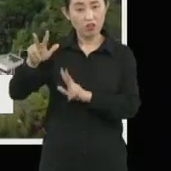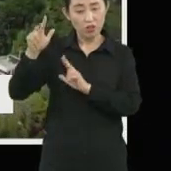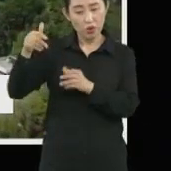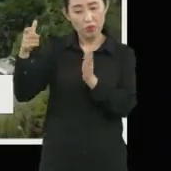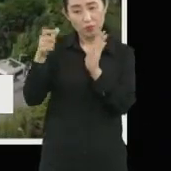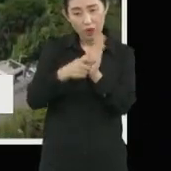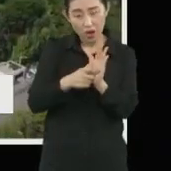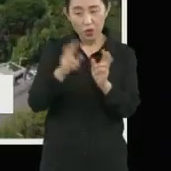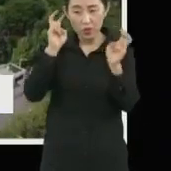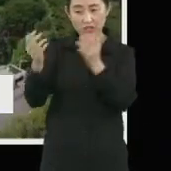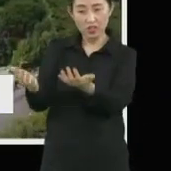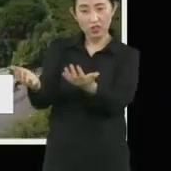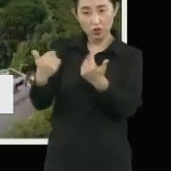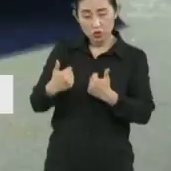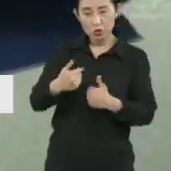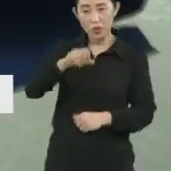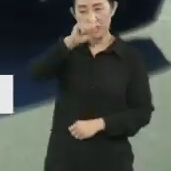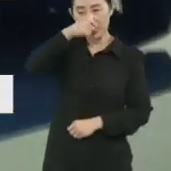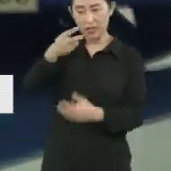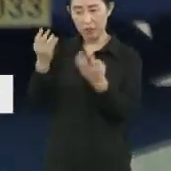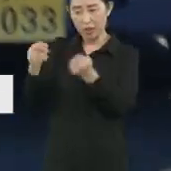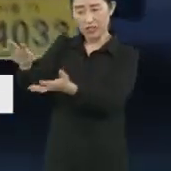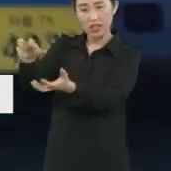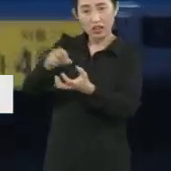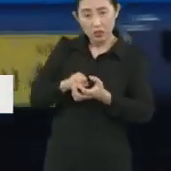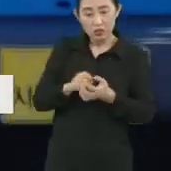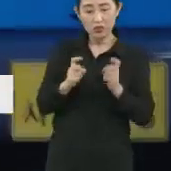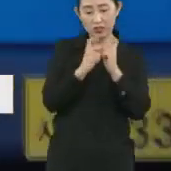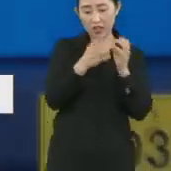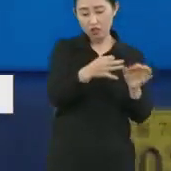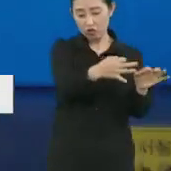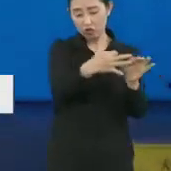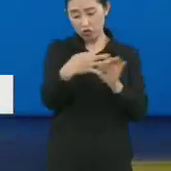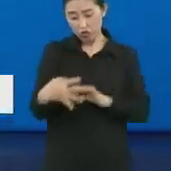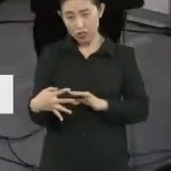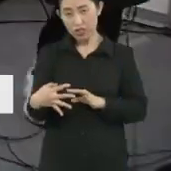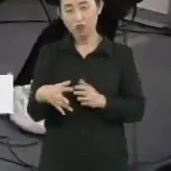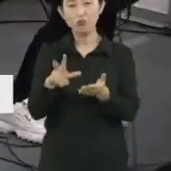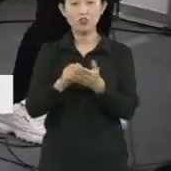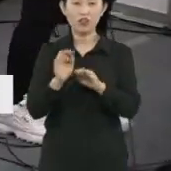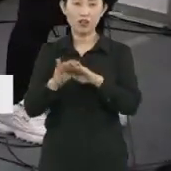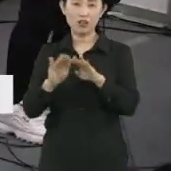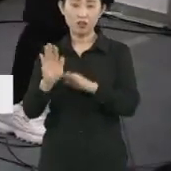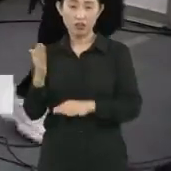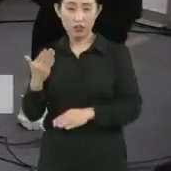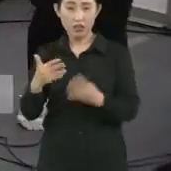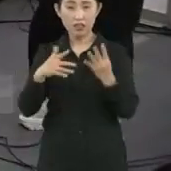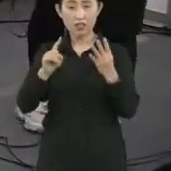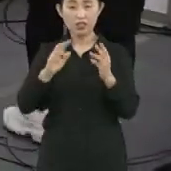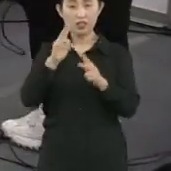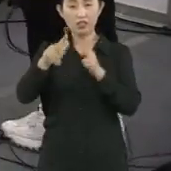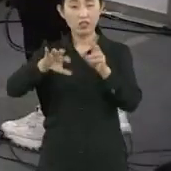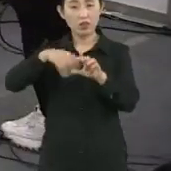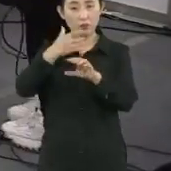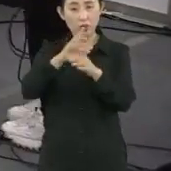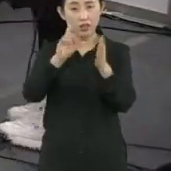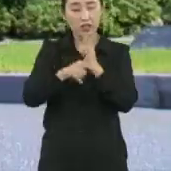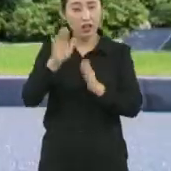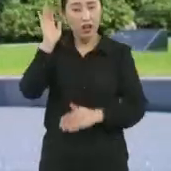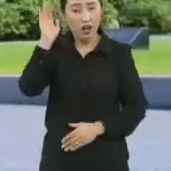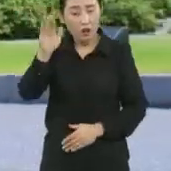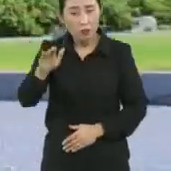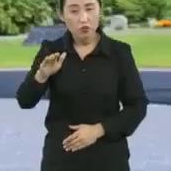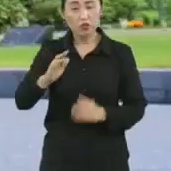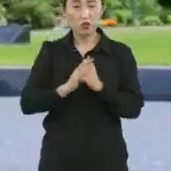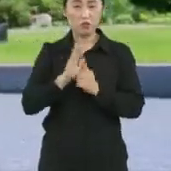유치, 수조원의 재원 조달 방안, 민간 투자 유도 등의 과제도 많아 4차 산업혁명 시대 국가 미래를 다시